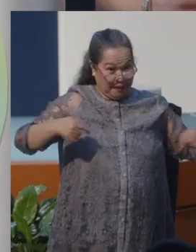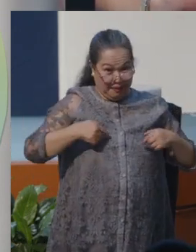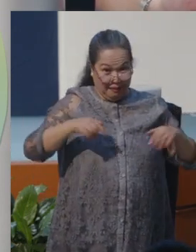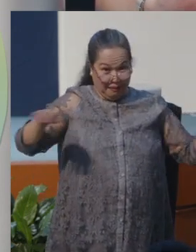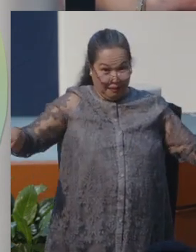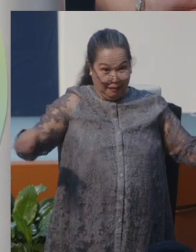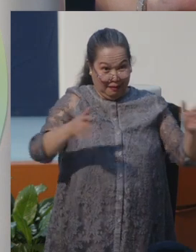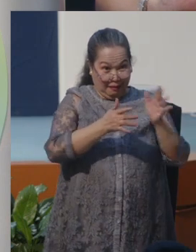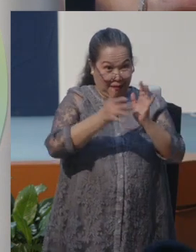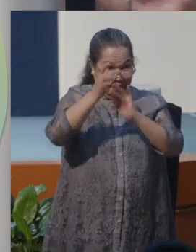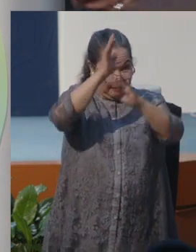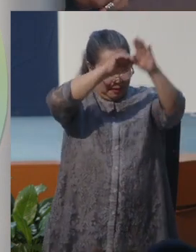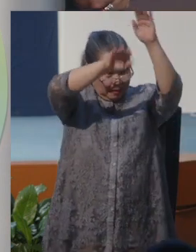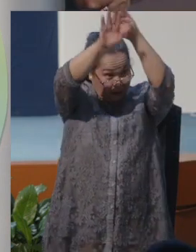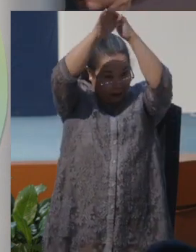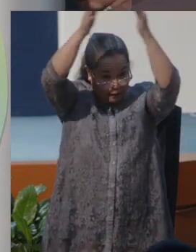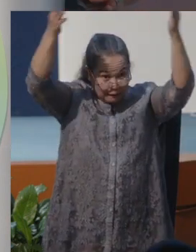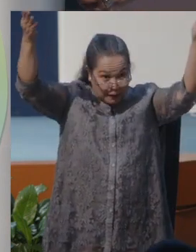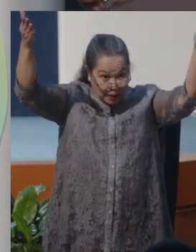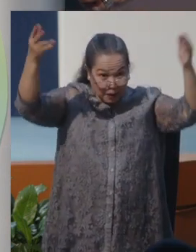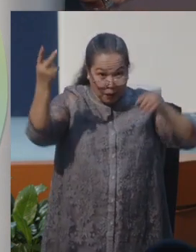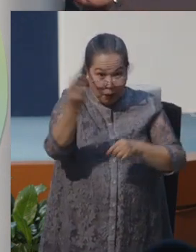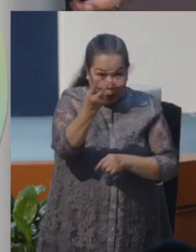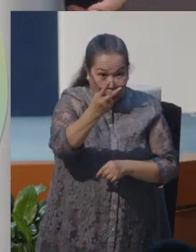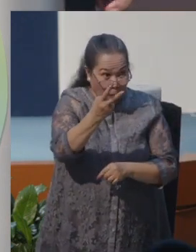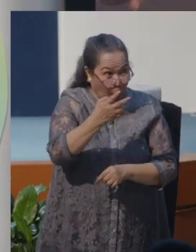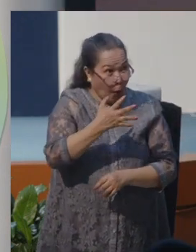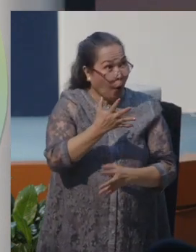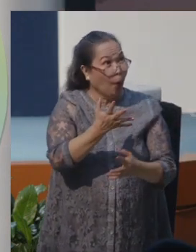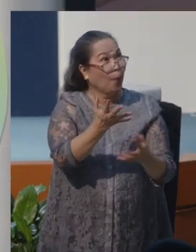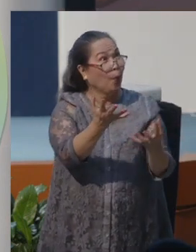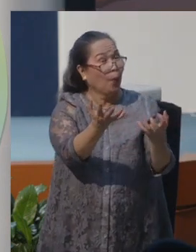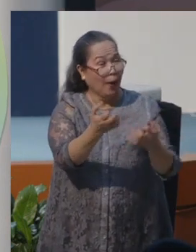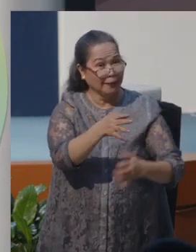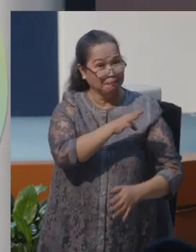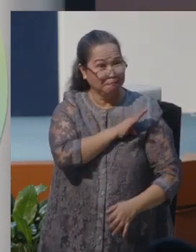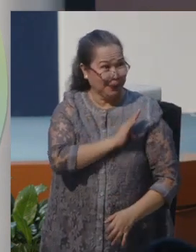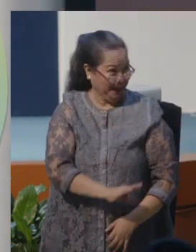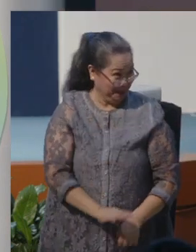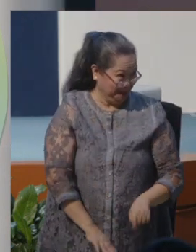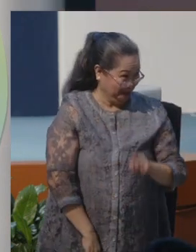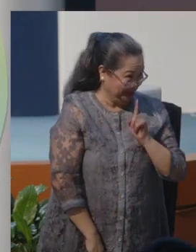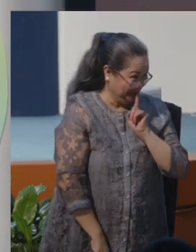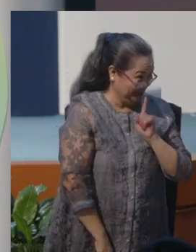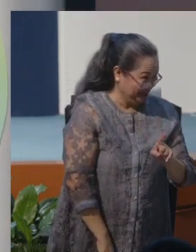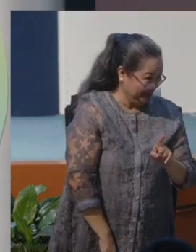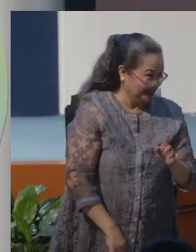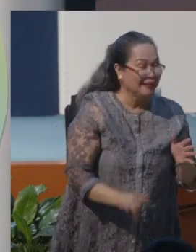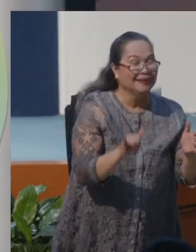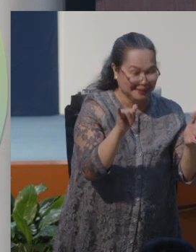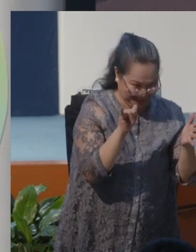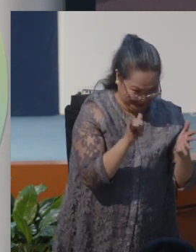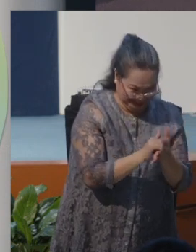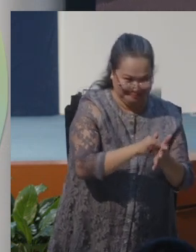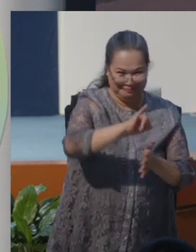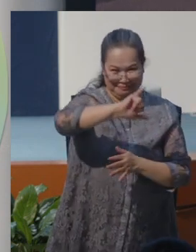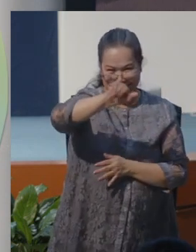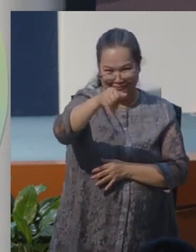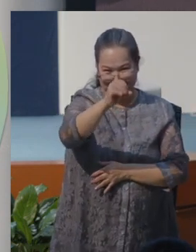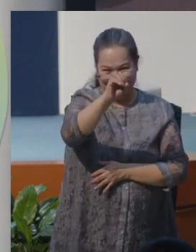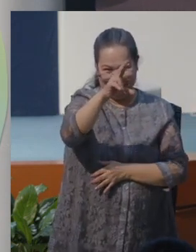kaliwa. No? Ambisyoso. Talagang malakas ang dating. Ganyan si John. Pero sa